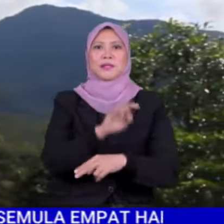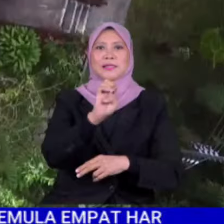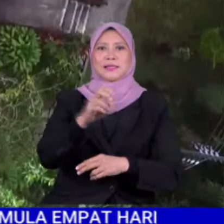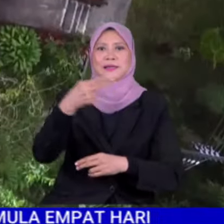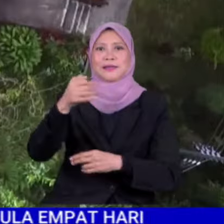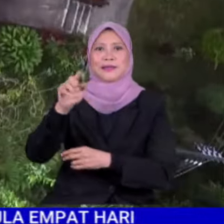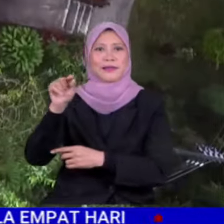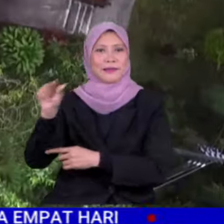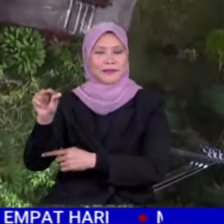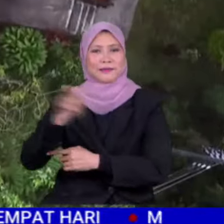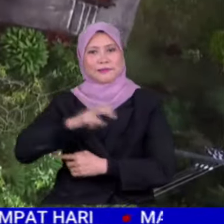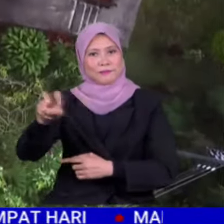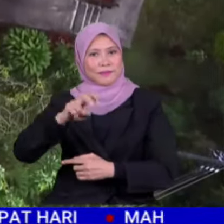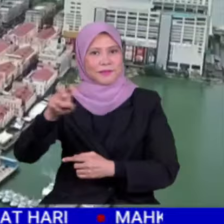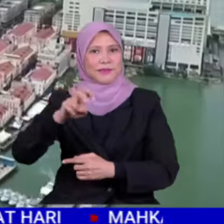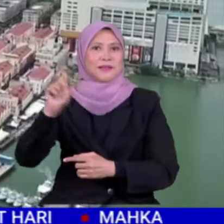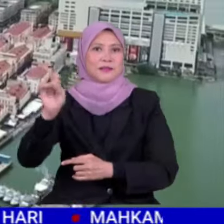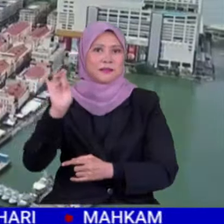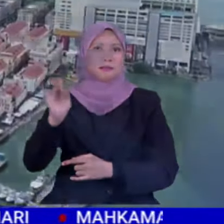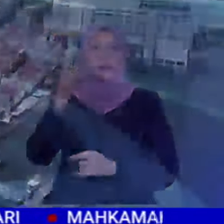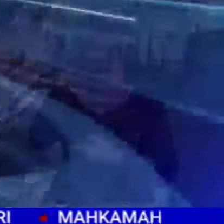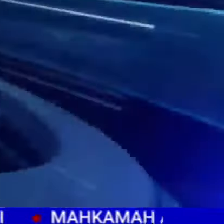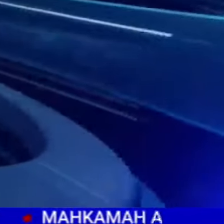bagi tujuan promosi.